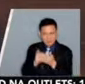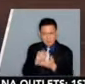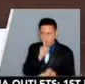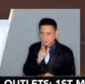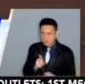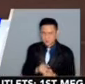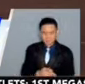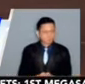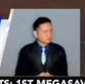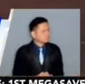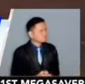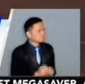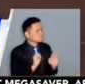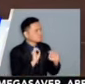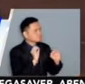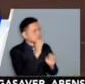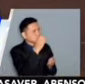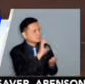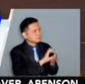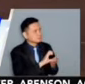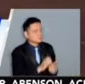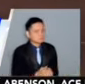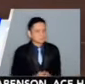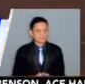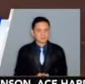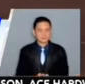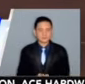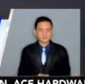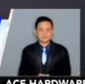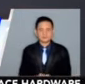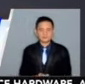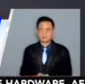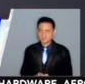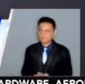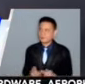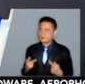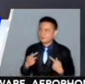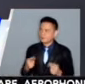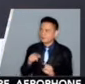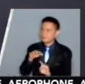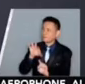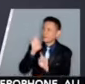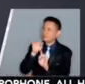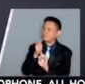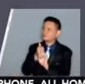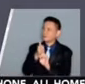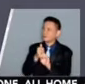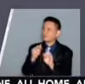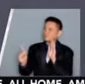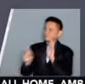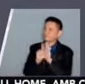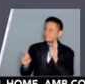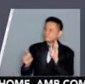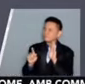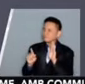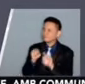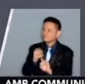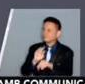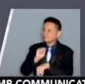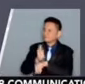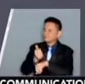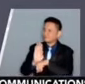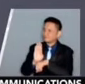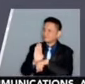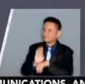finile po natin na kaso is illegal practice of medicine ito ang unang balita John consulta para sa